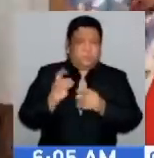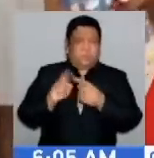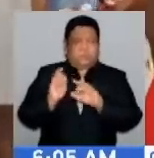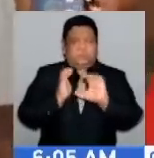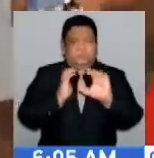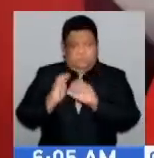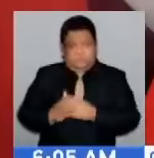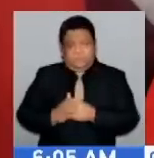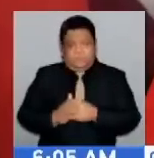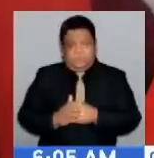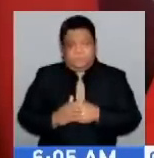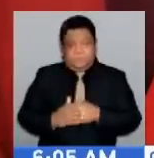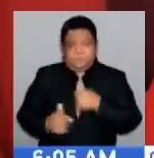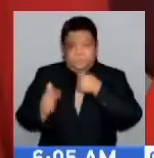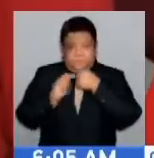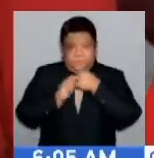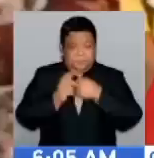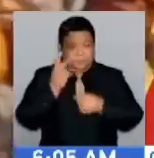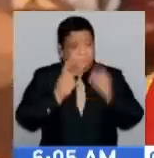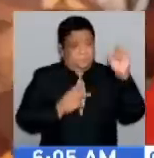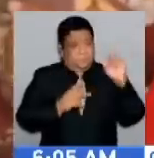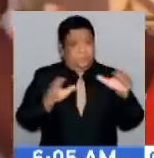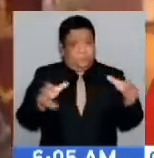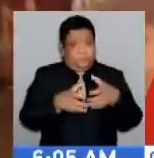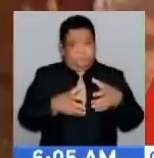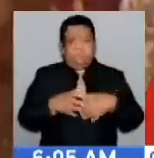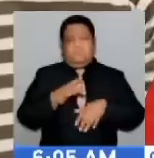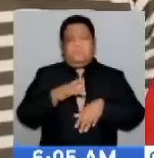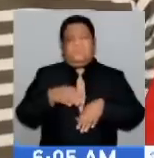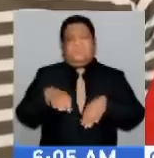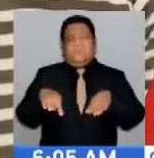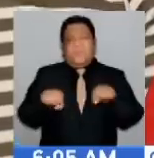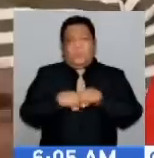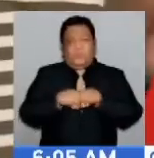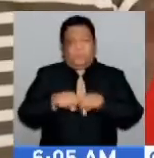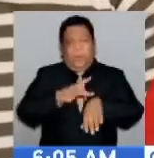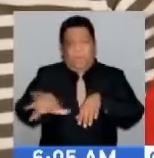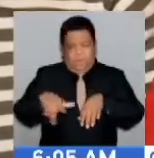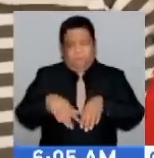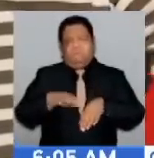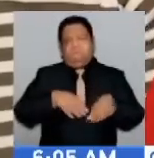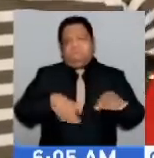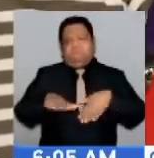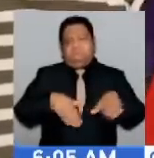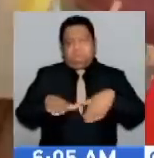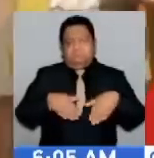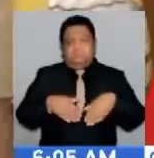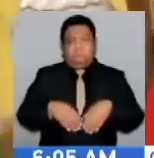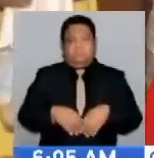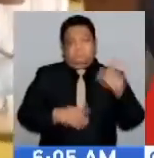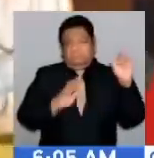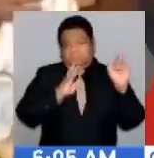Quiapo ang grupong ito. Bukod sa mga kahilingan, marami raw dapat ipagpasalamat. Bukod sa aming mga tropa, lalo-lalo na